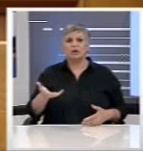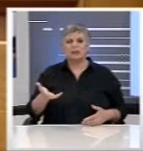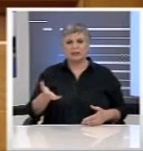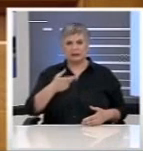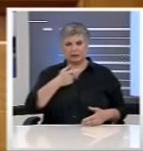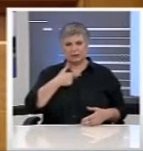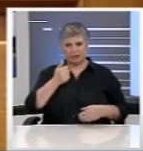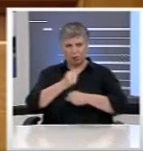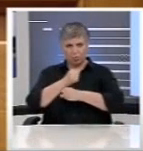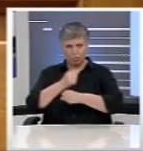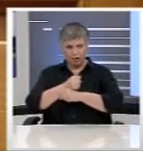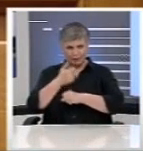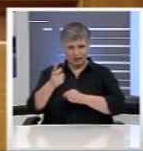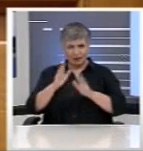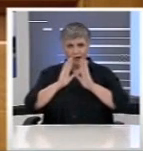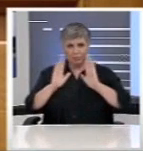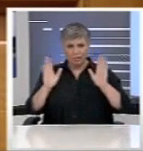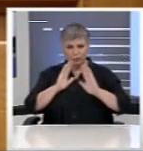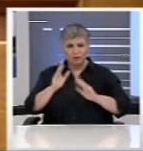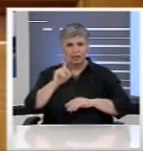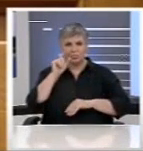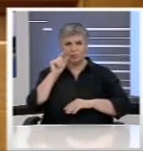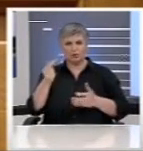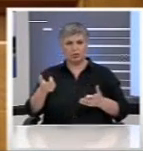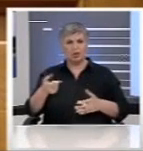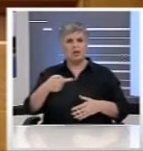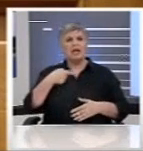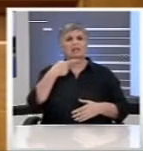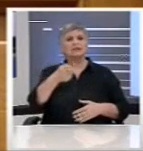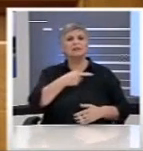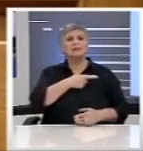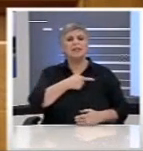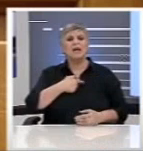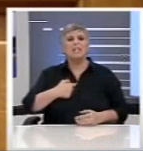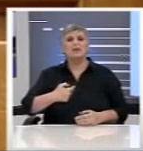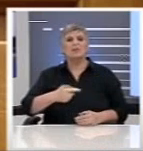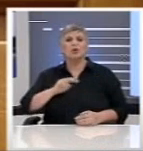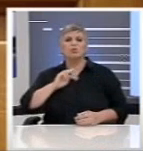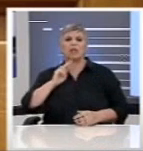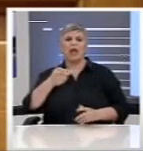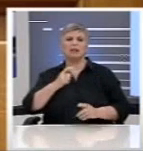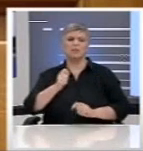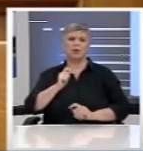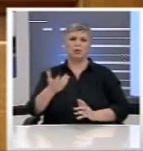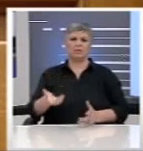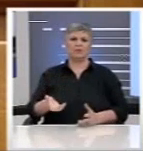αντιπολίτευσης. Και περίμενα να έχετε να πείτε κάτι ουσιαστικό.